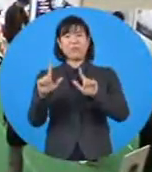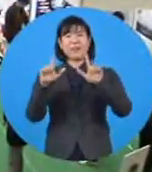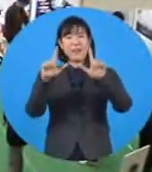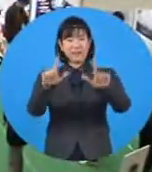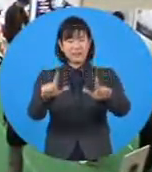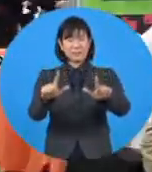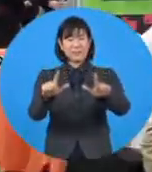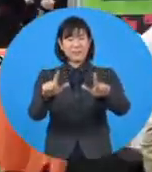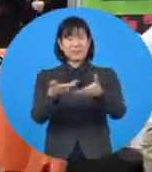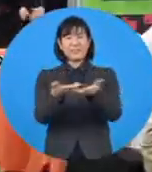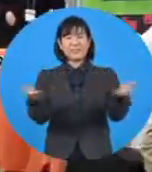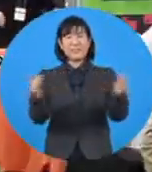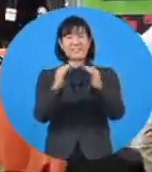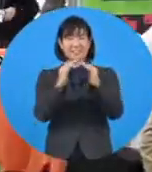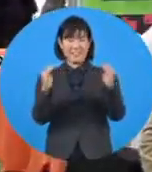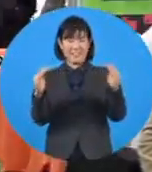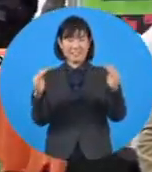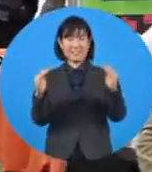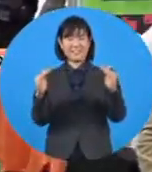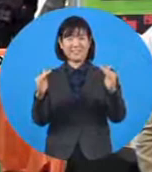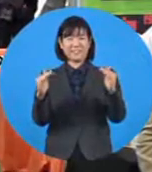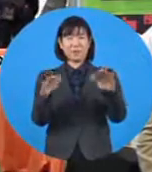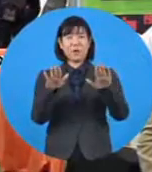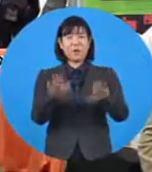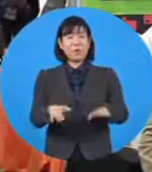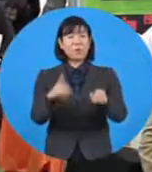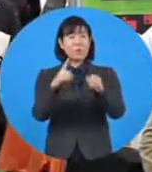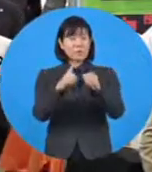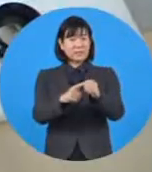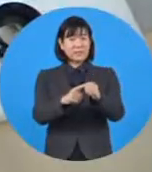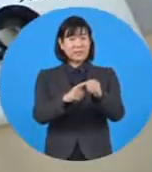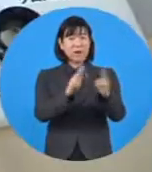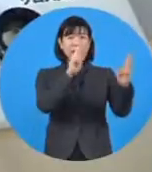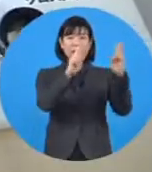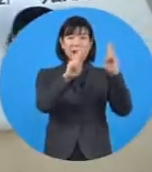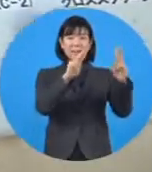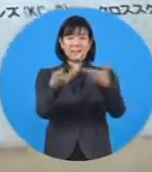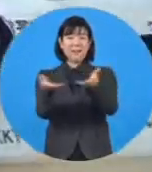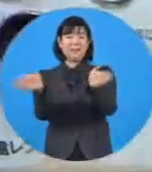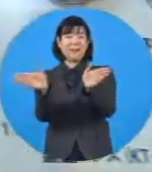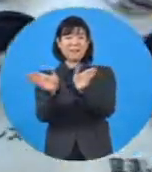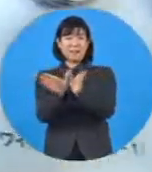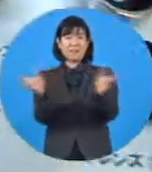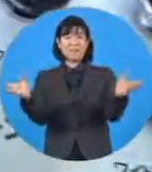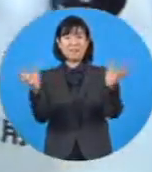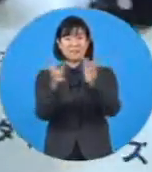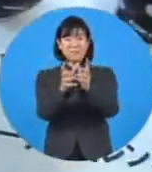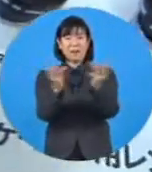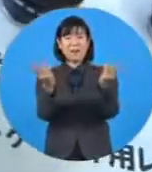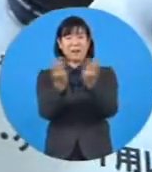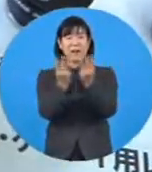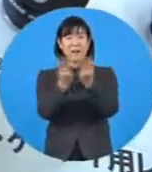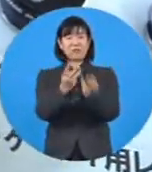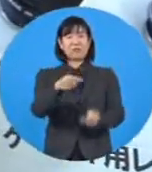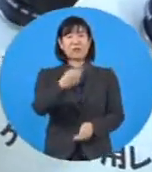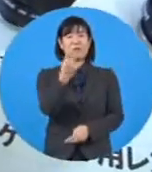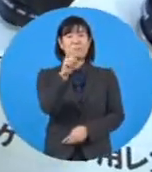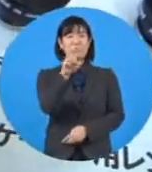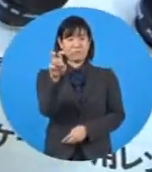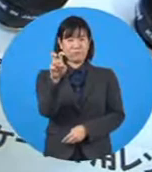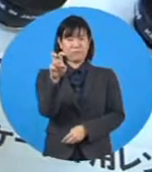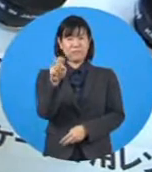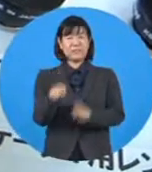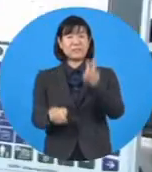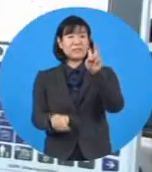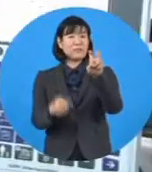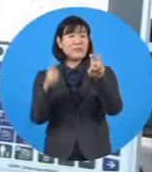PR する産業展示会です。今年はおよそ120の企業や団体が出展、20回